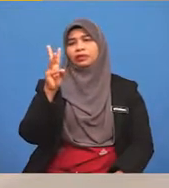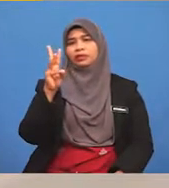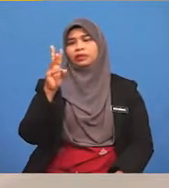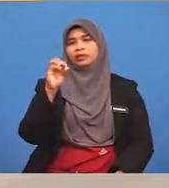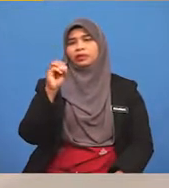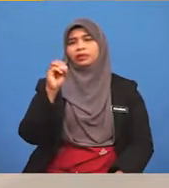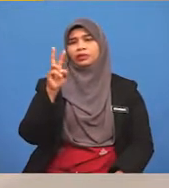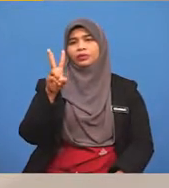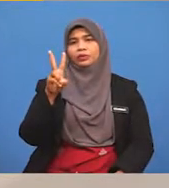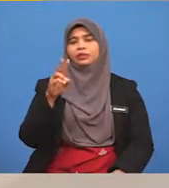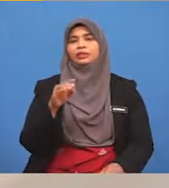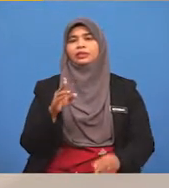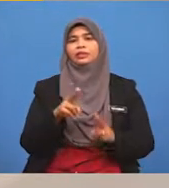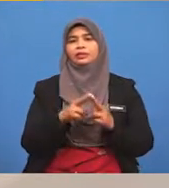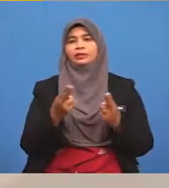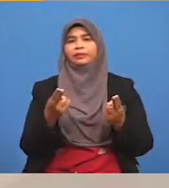2,602 buah hadis.